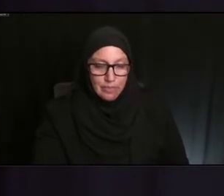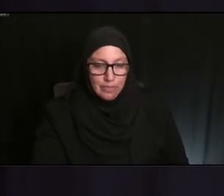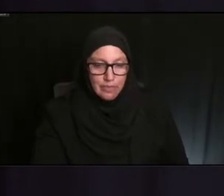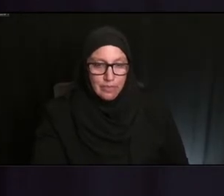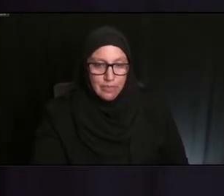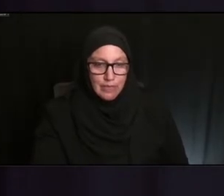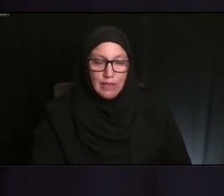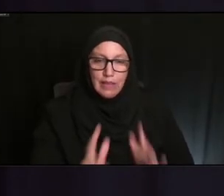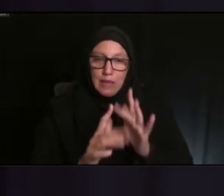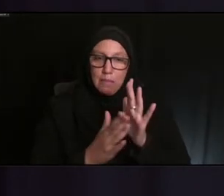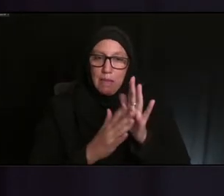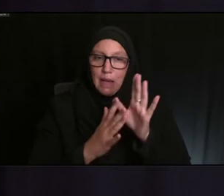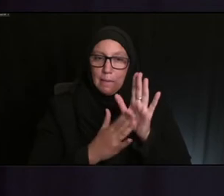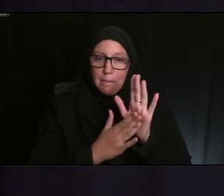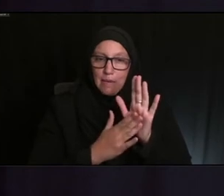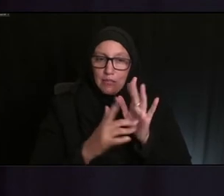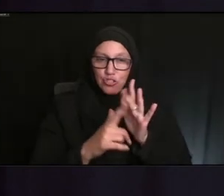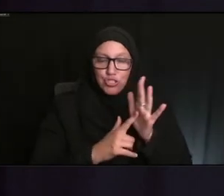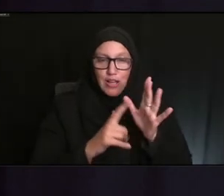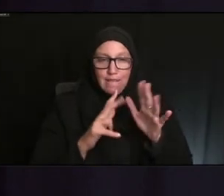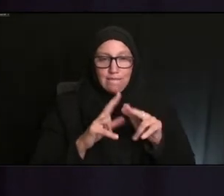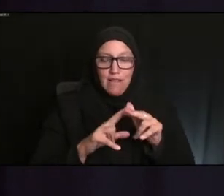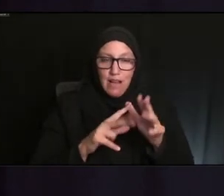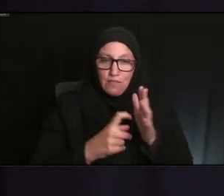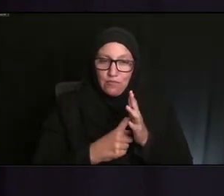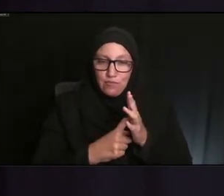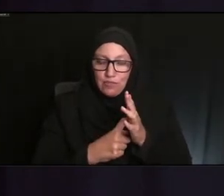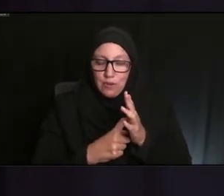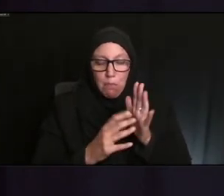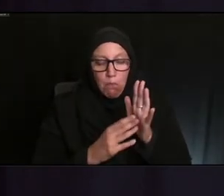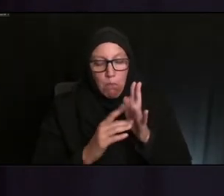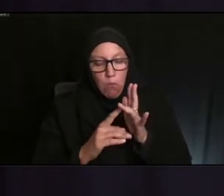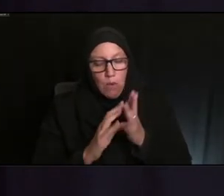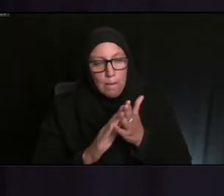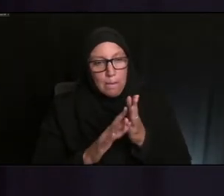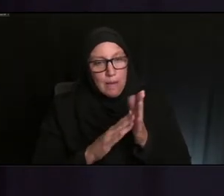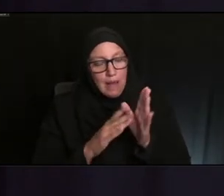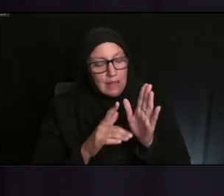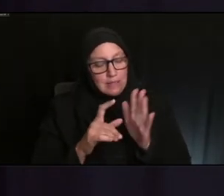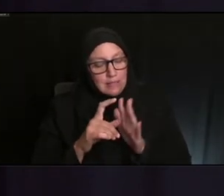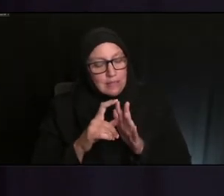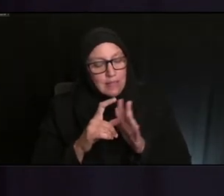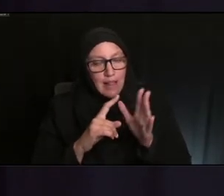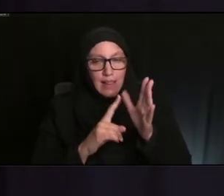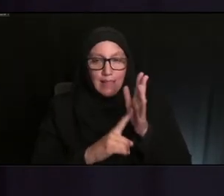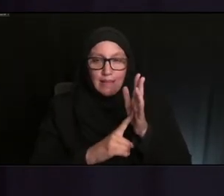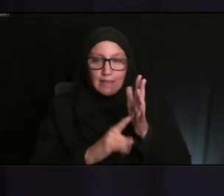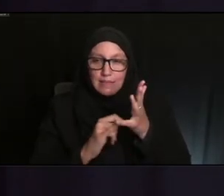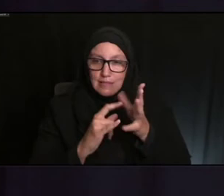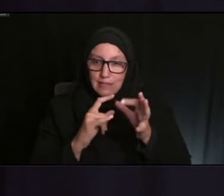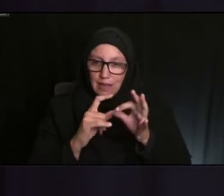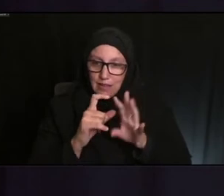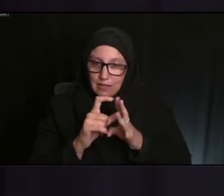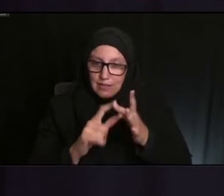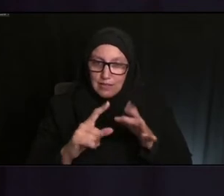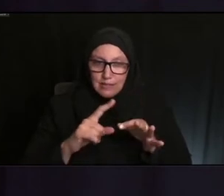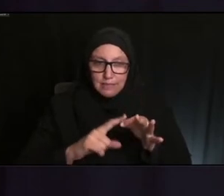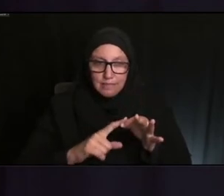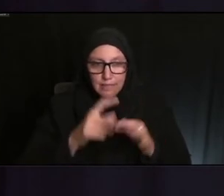الإمام جعفر بن محمد الصادق صلوات الله وسلامه عليهما.